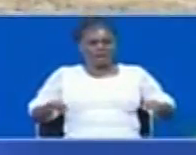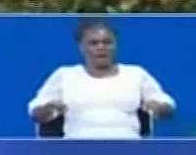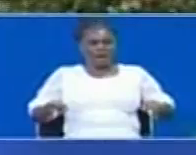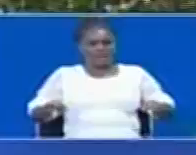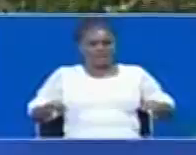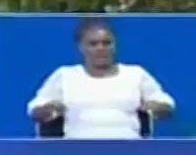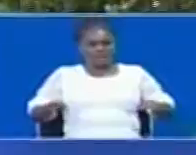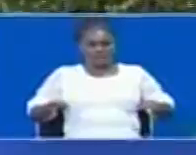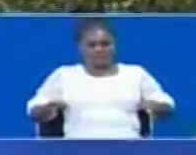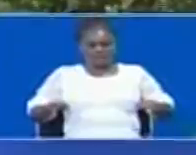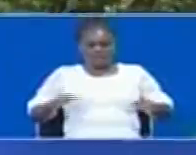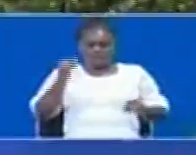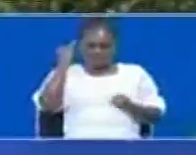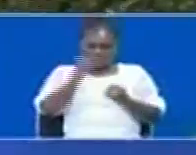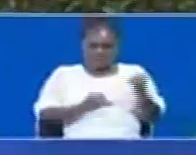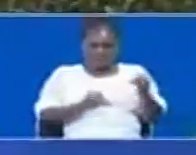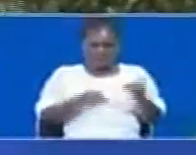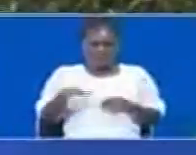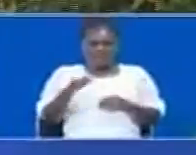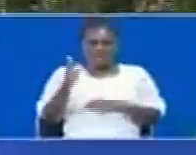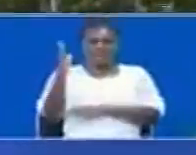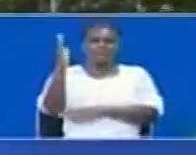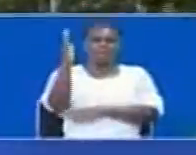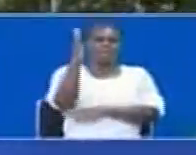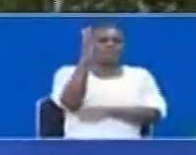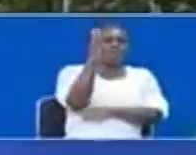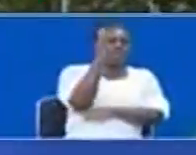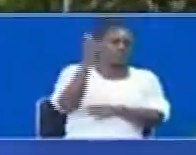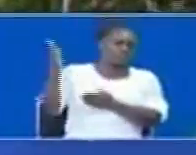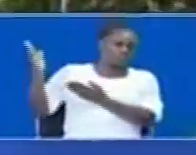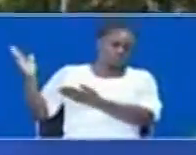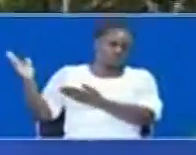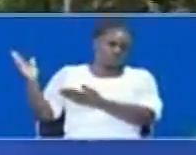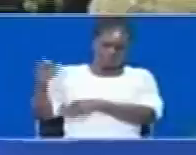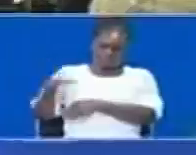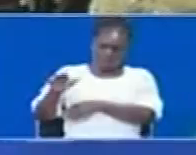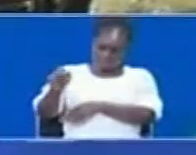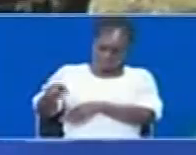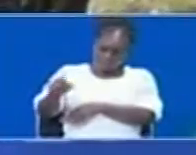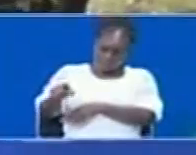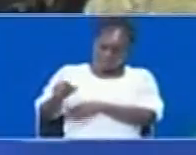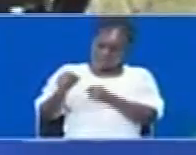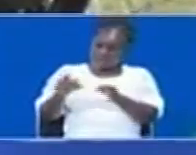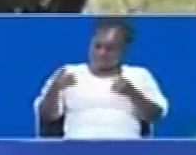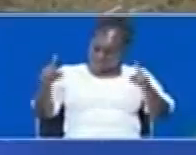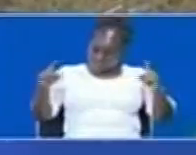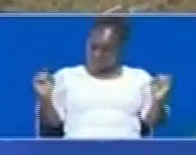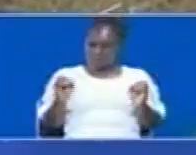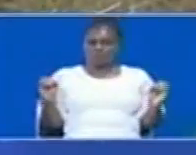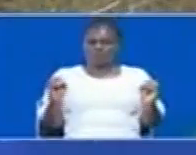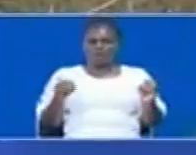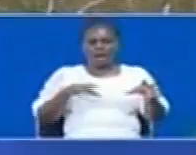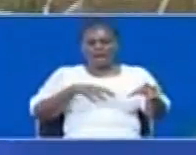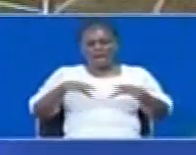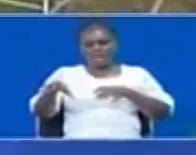malisho. Kimbilio la mwisho kwa mifugo ni miti kwa jina la Ngoswet wanayopanda wenyeji. Wasipofanikiwa, basi mifugo